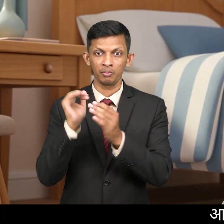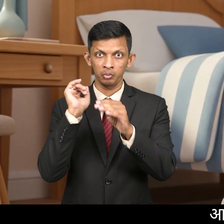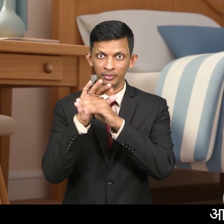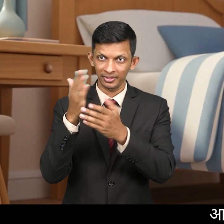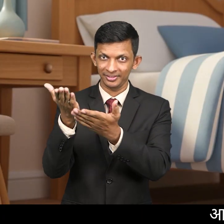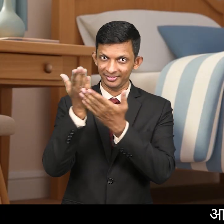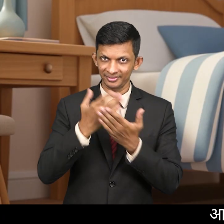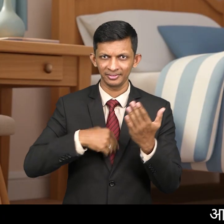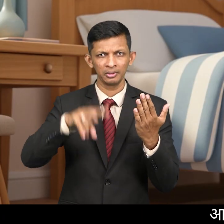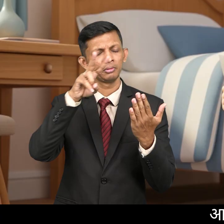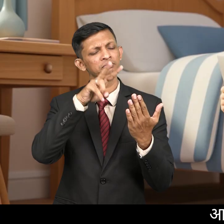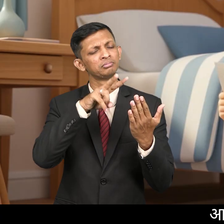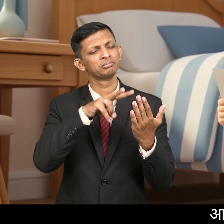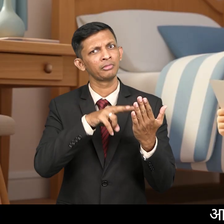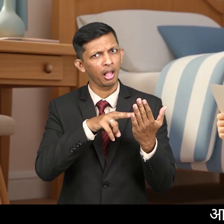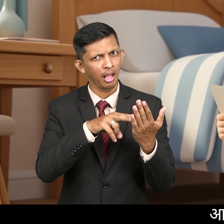आइए पढ़ते हैं उसने क्या लिखा।